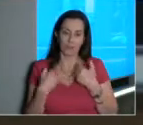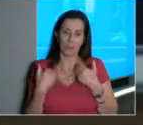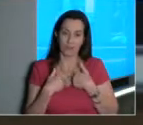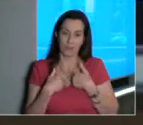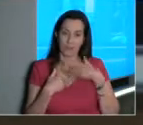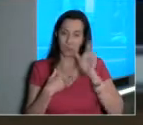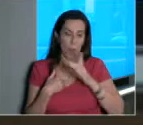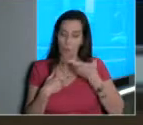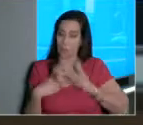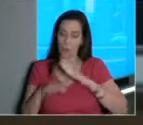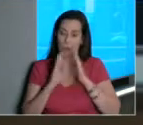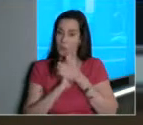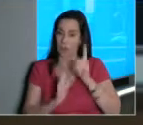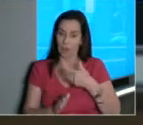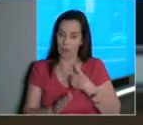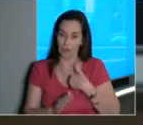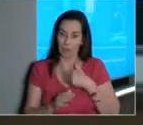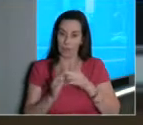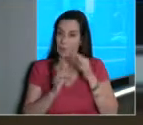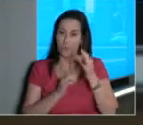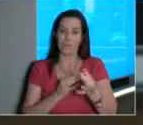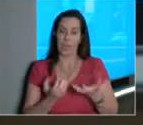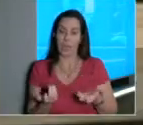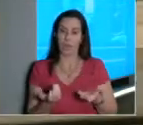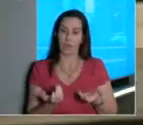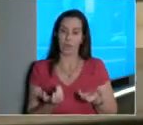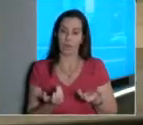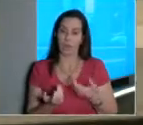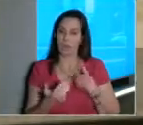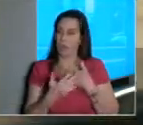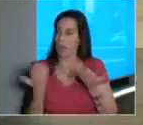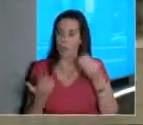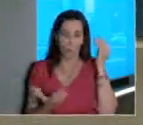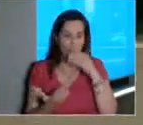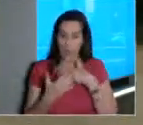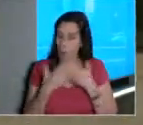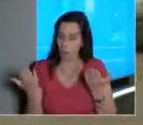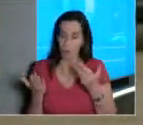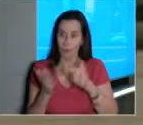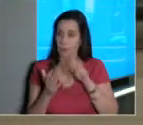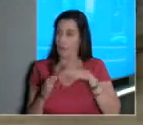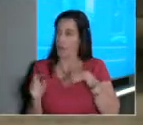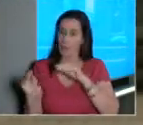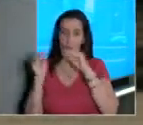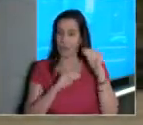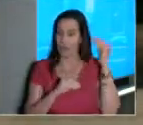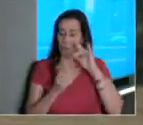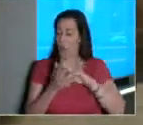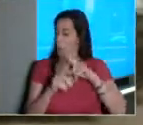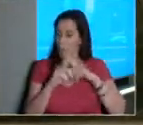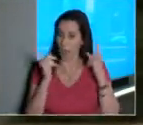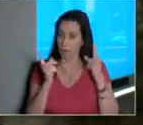אנחנו גם לא מקבלים את כל מה שמגיע לנו בתור פריפריאליים. אין מה ללמוד שם, בגלל זה גם אני עברתי ללמוד במקום